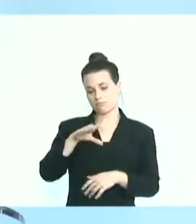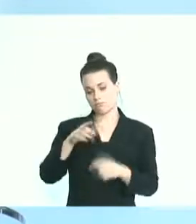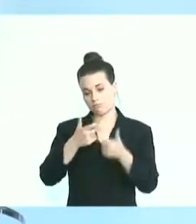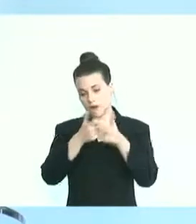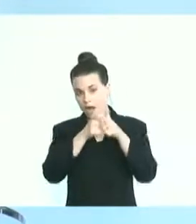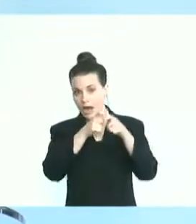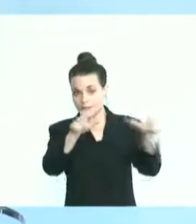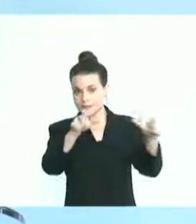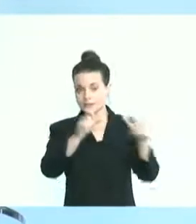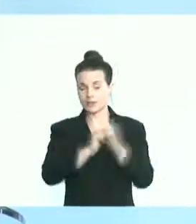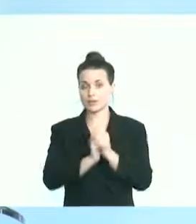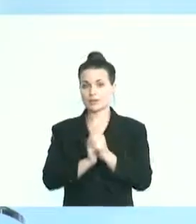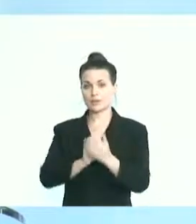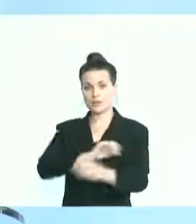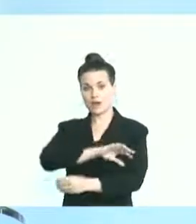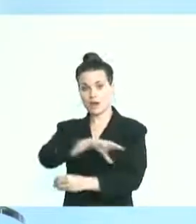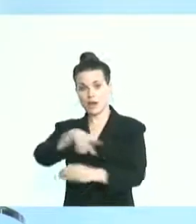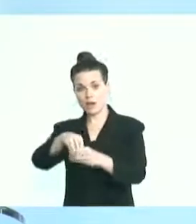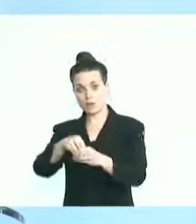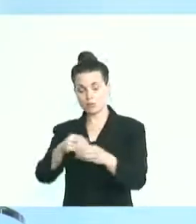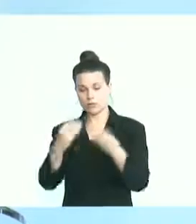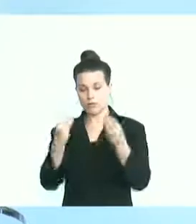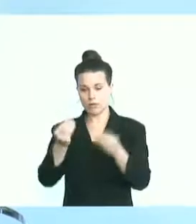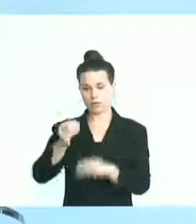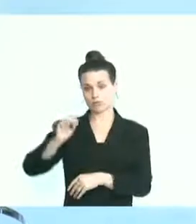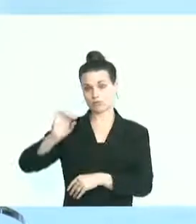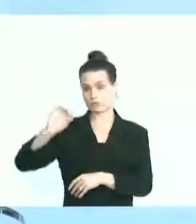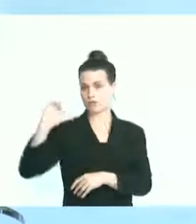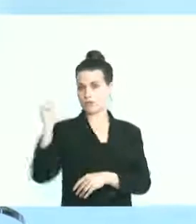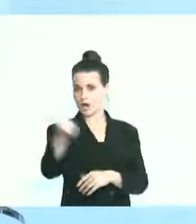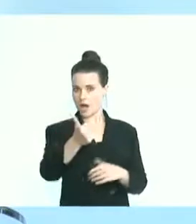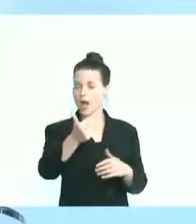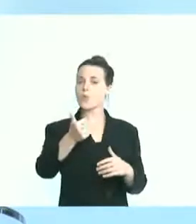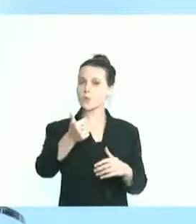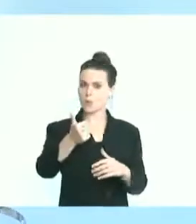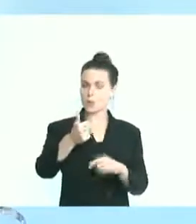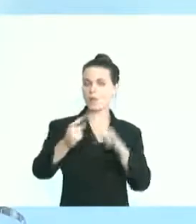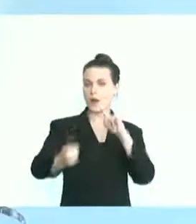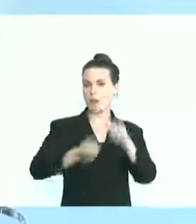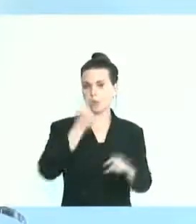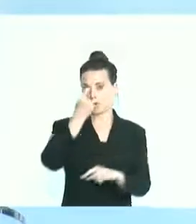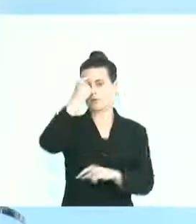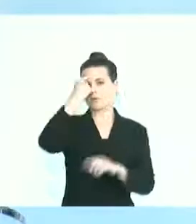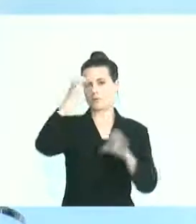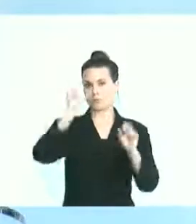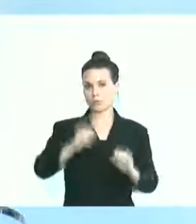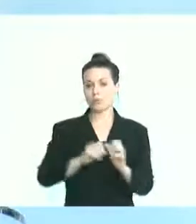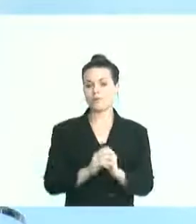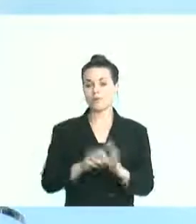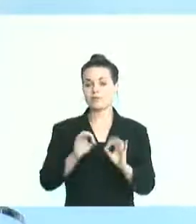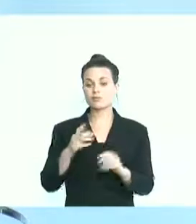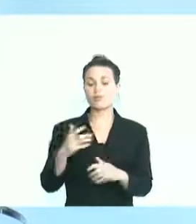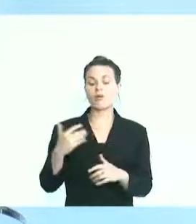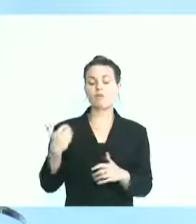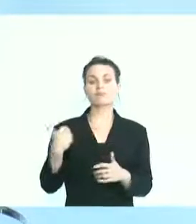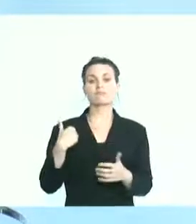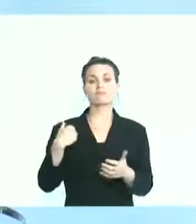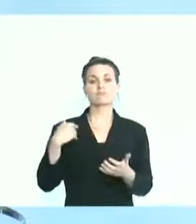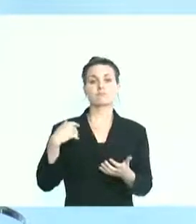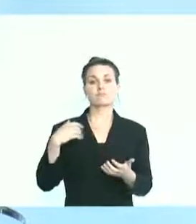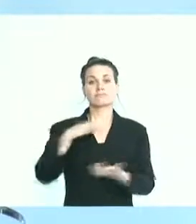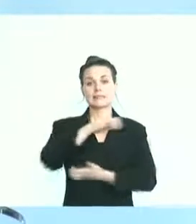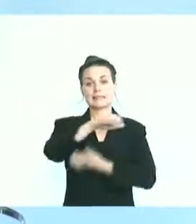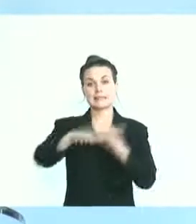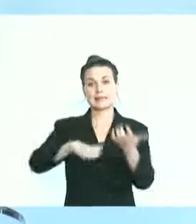au cœur et au quotidien de chaque personne. Et cette crise sanitaire, mine de rien, elle a mis et en lumière les fragilités